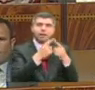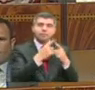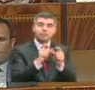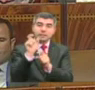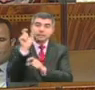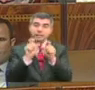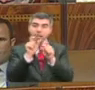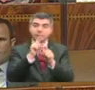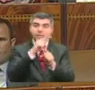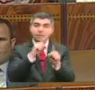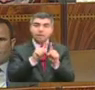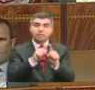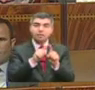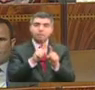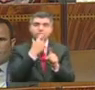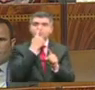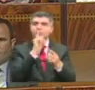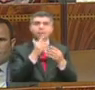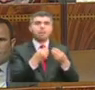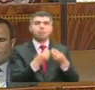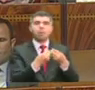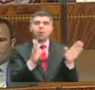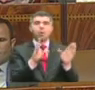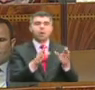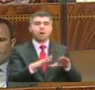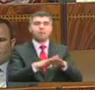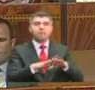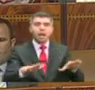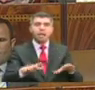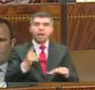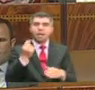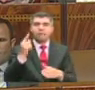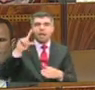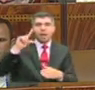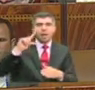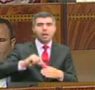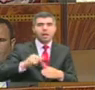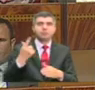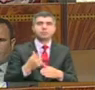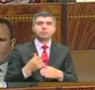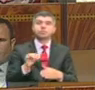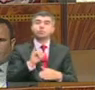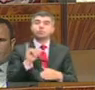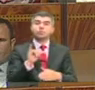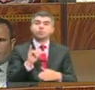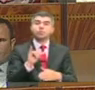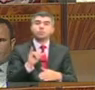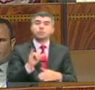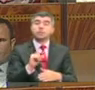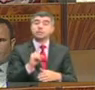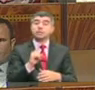المستفيدين يريدون الآن التخلص من هذه القطع بأثمنة بخسة. لماذا؟ لأنهم